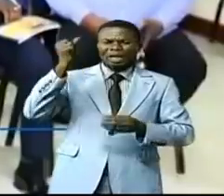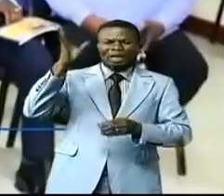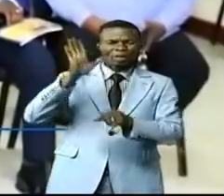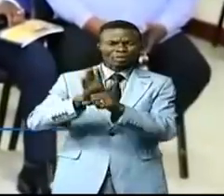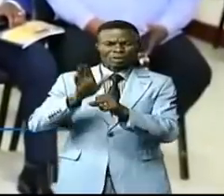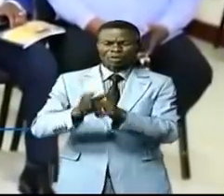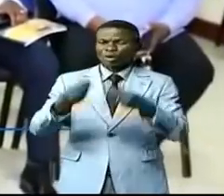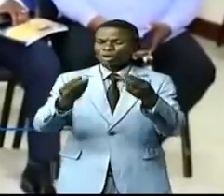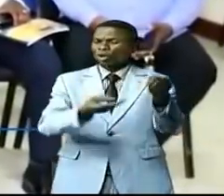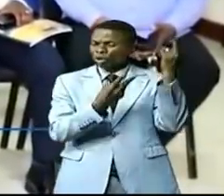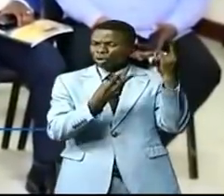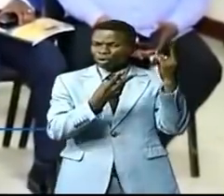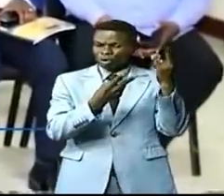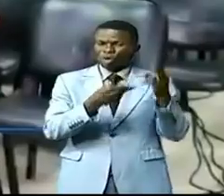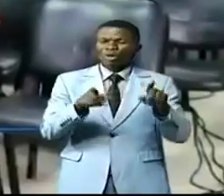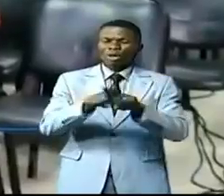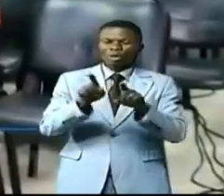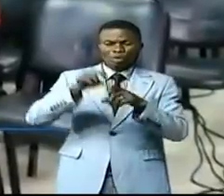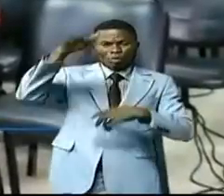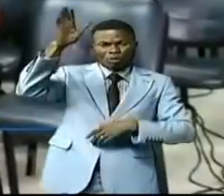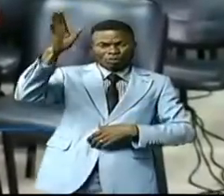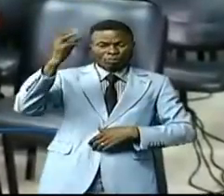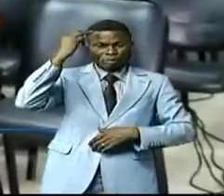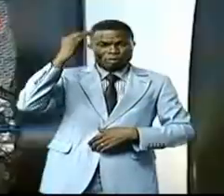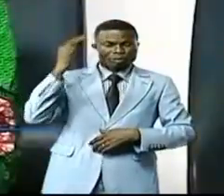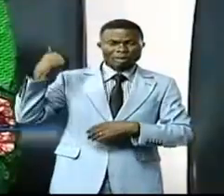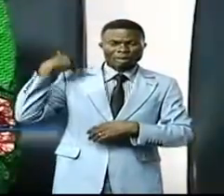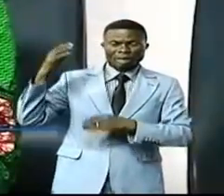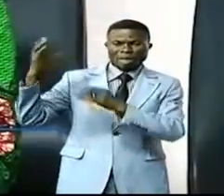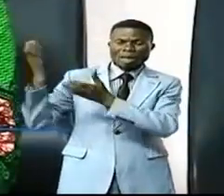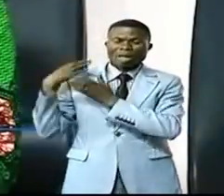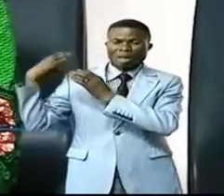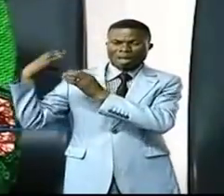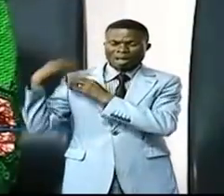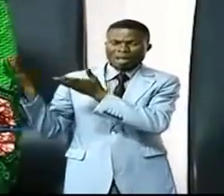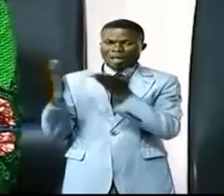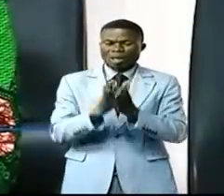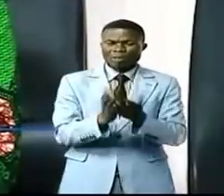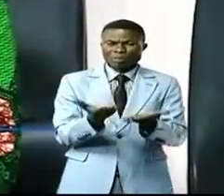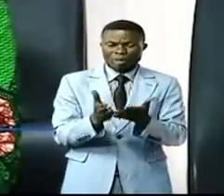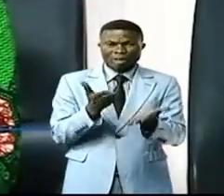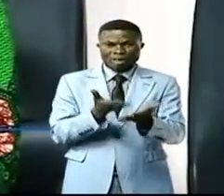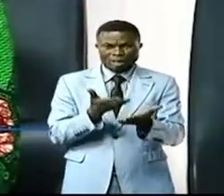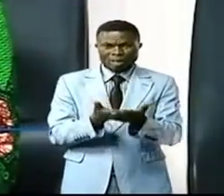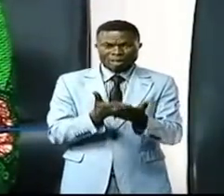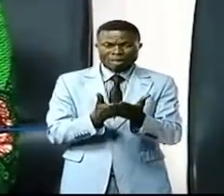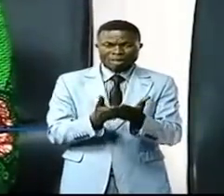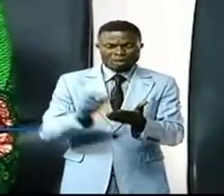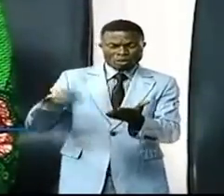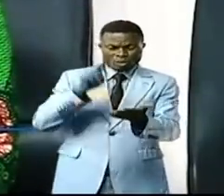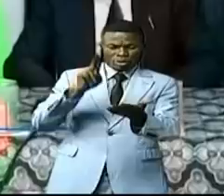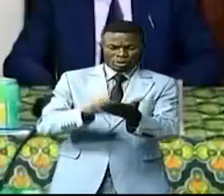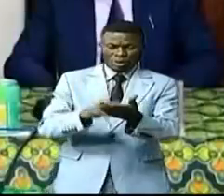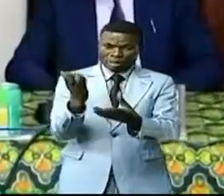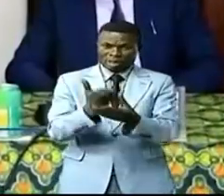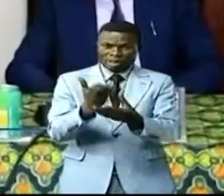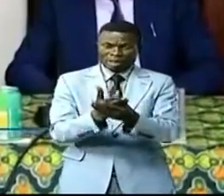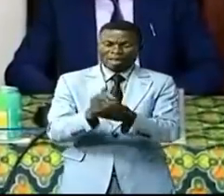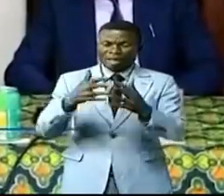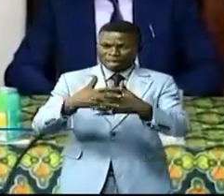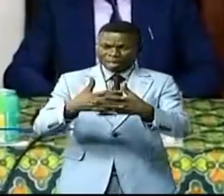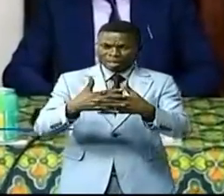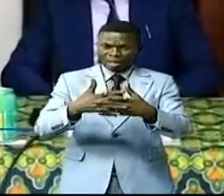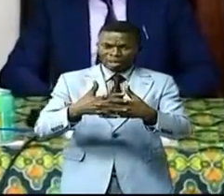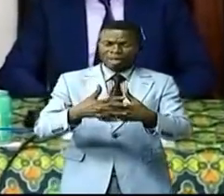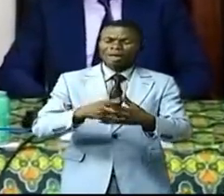les valoriser à un stade ultérieur. Pour la ministre d'État en charge du portefeuille, la princesse Adelkaïnda Maïna, cette signature du contrat de partenariat est un